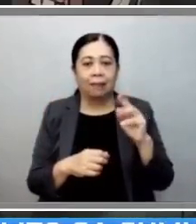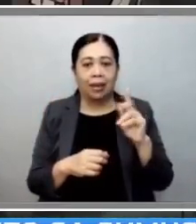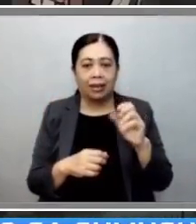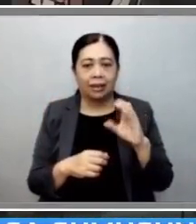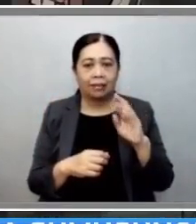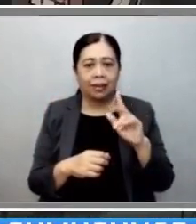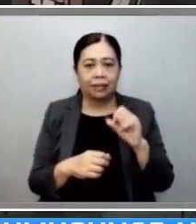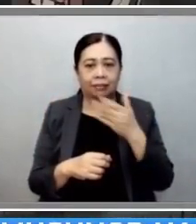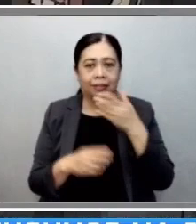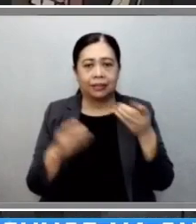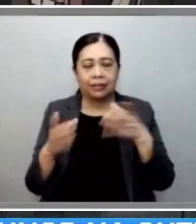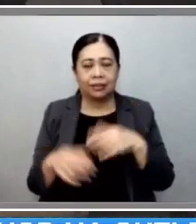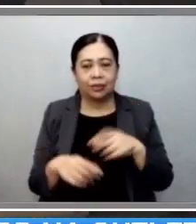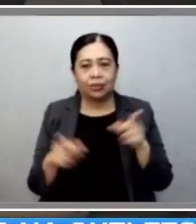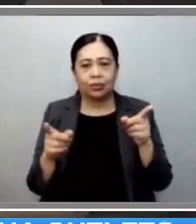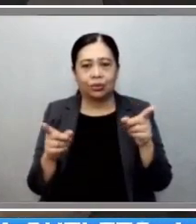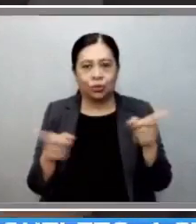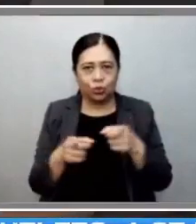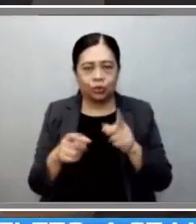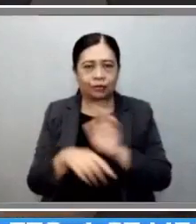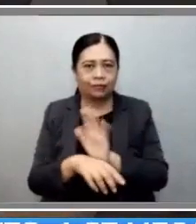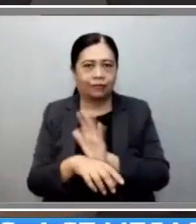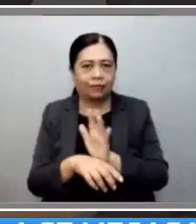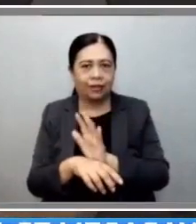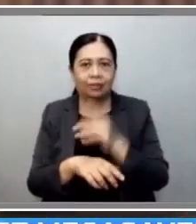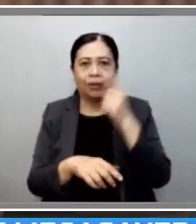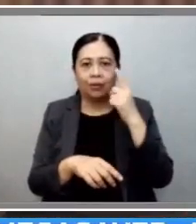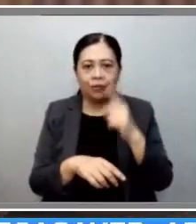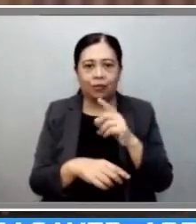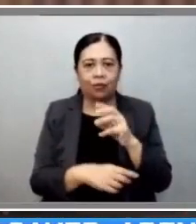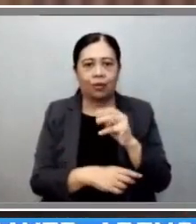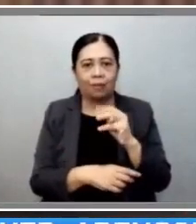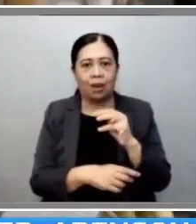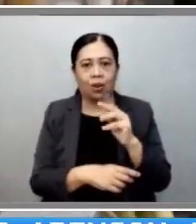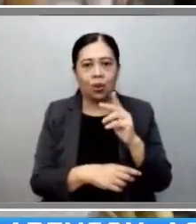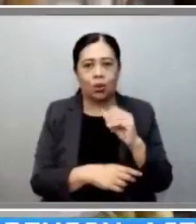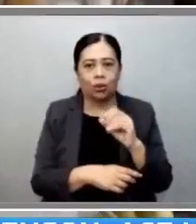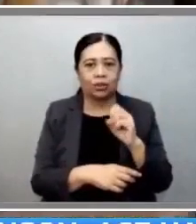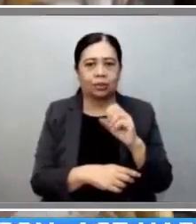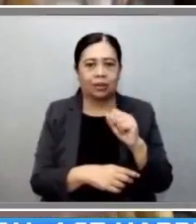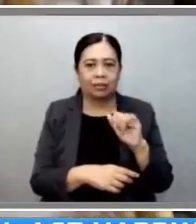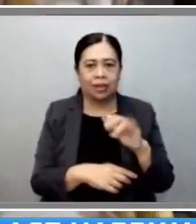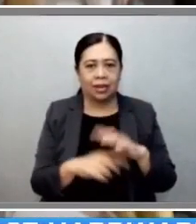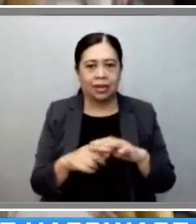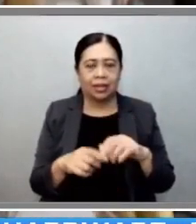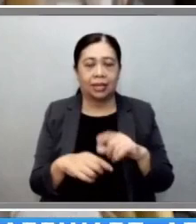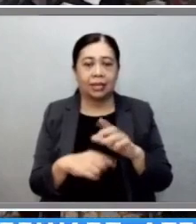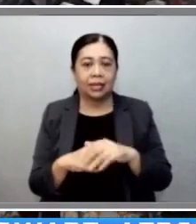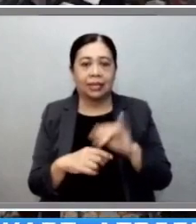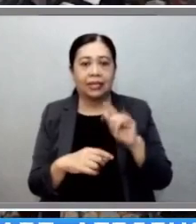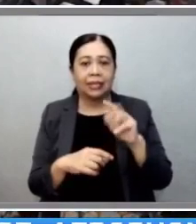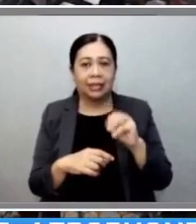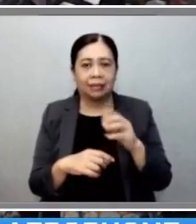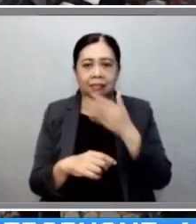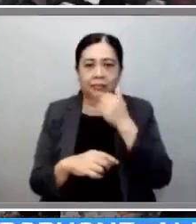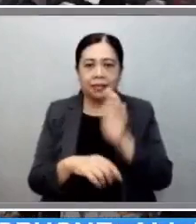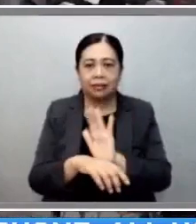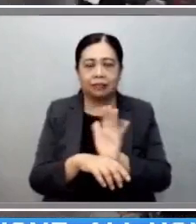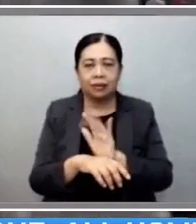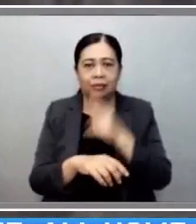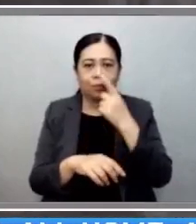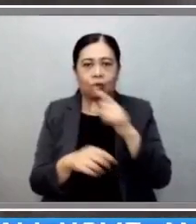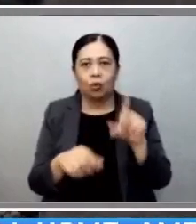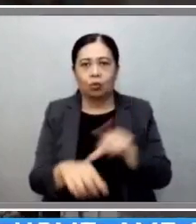Director sa Short Film category para sa Makoko sa Baybay. Ang Itim Mapukpukaw ang Best Film para sa full-length